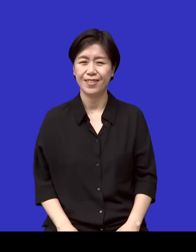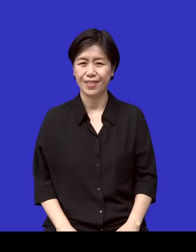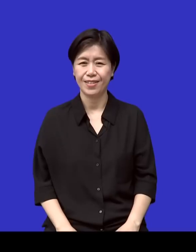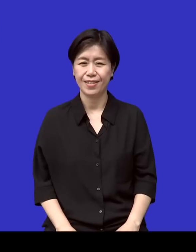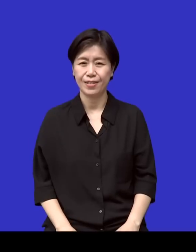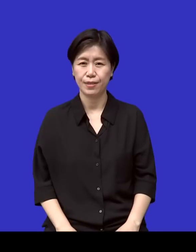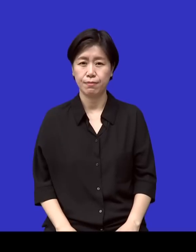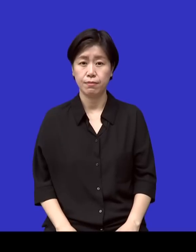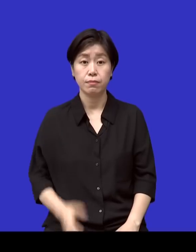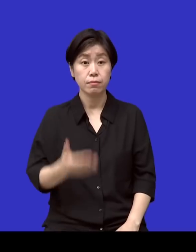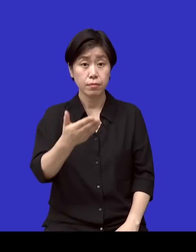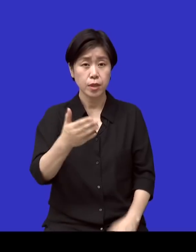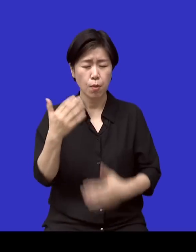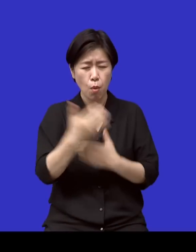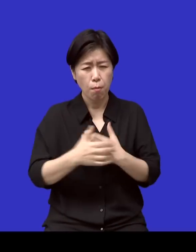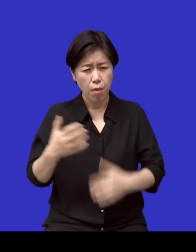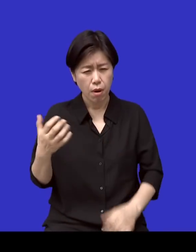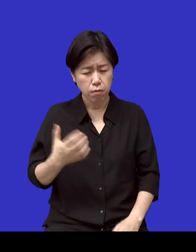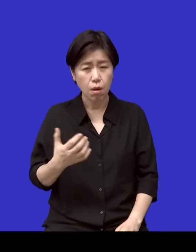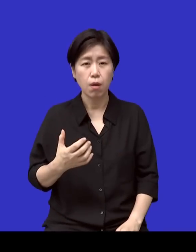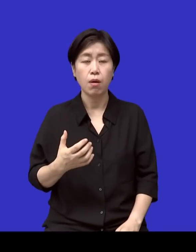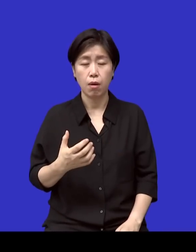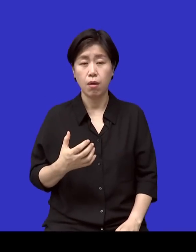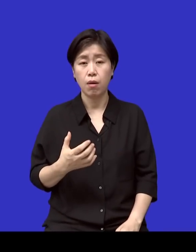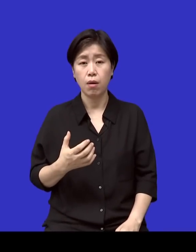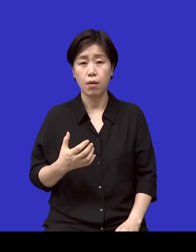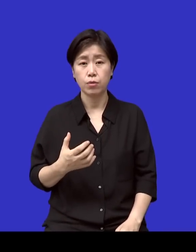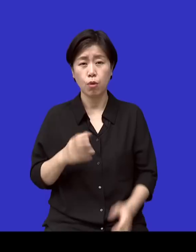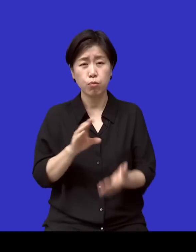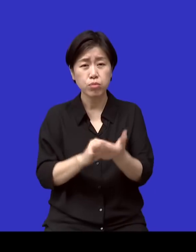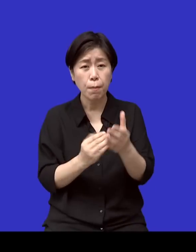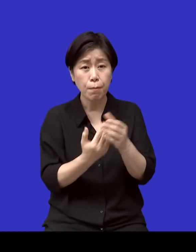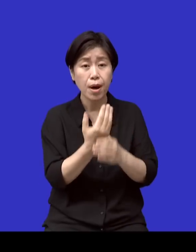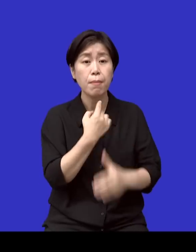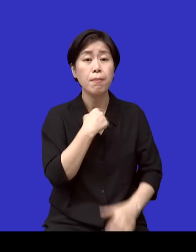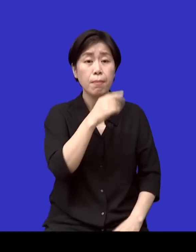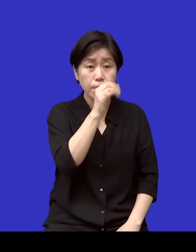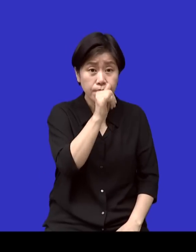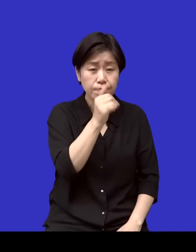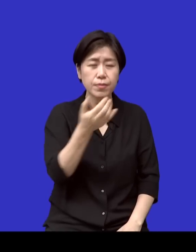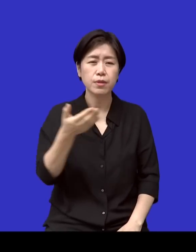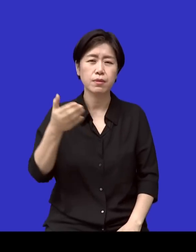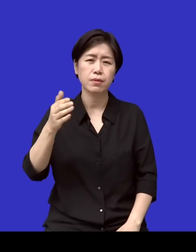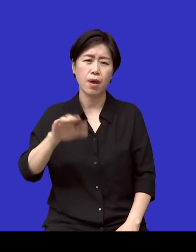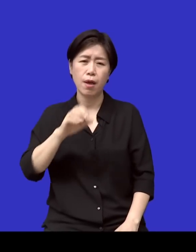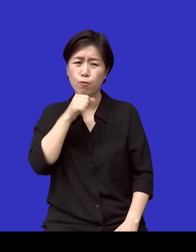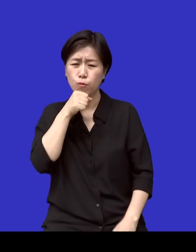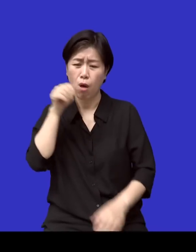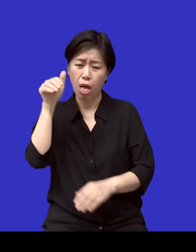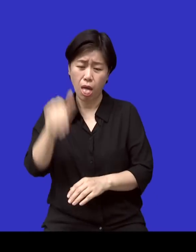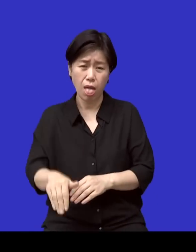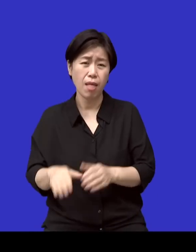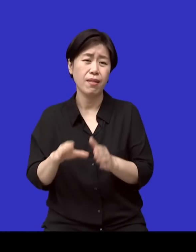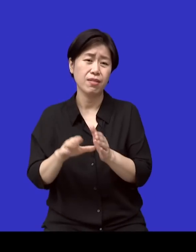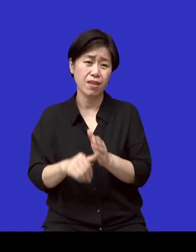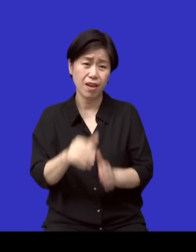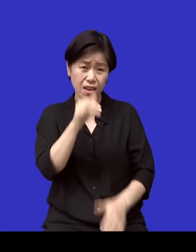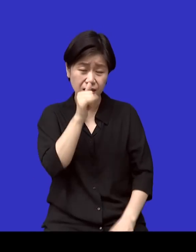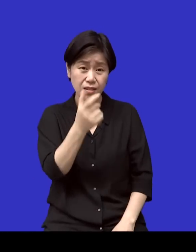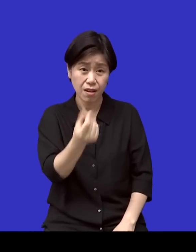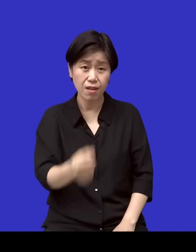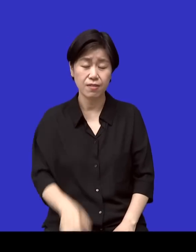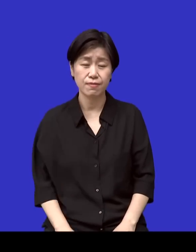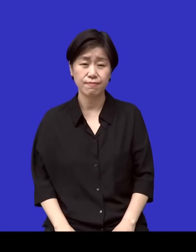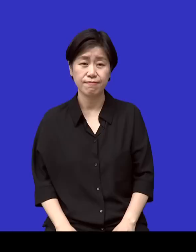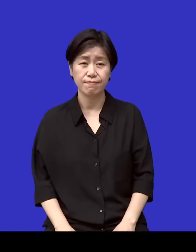부상 때문에 힘드셨던 적도 있겠지만 운동선수가 또 막 바닥을 칠 만한 또 그런 일도 많을 것 같아요. 멘탈이나 이런